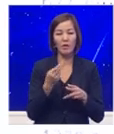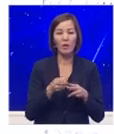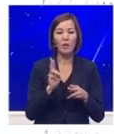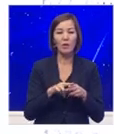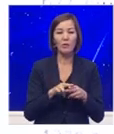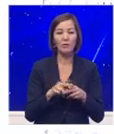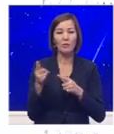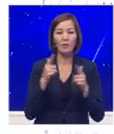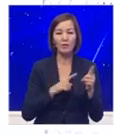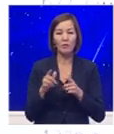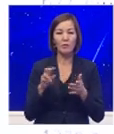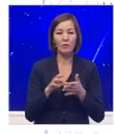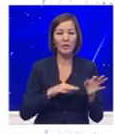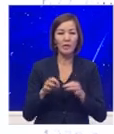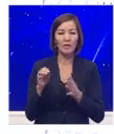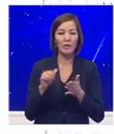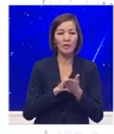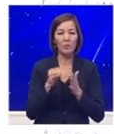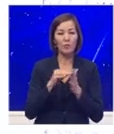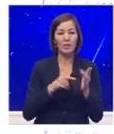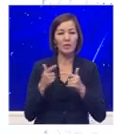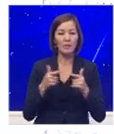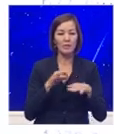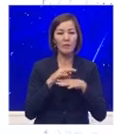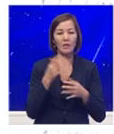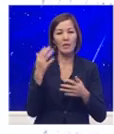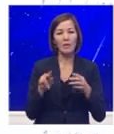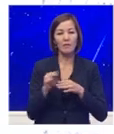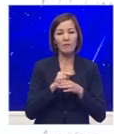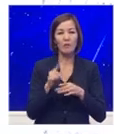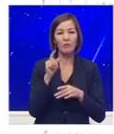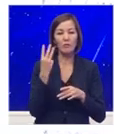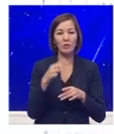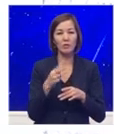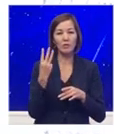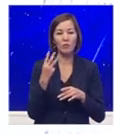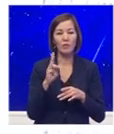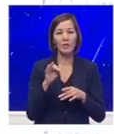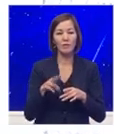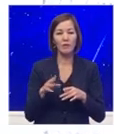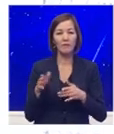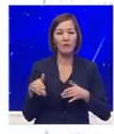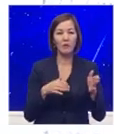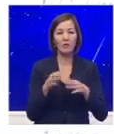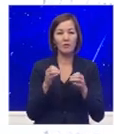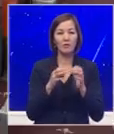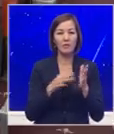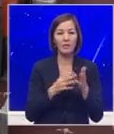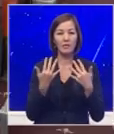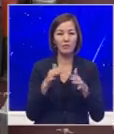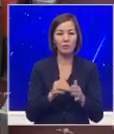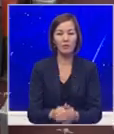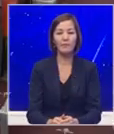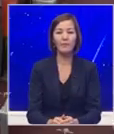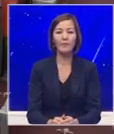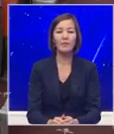того подготовлена Проектная документация на проведение среднего ремонта 133 км дорог в 19 селах